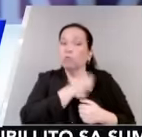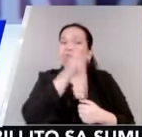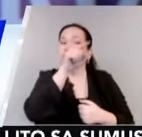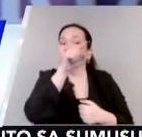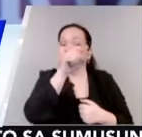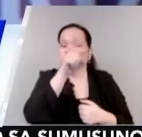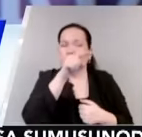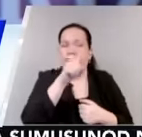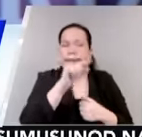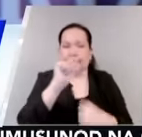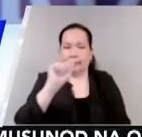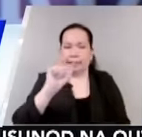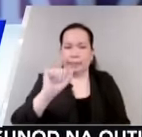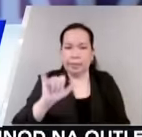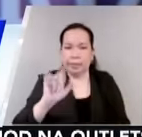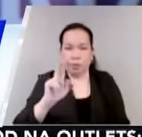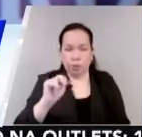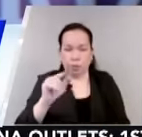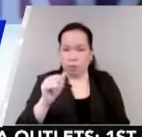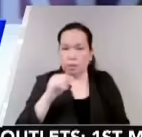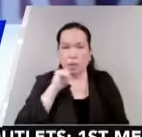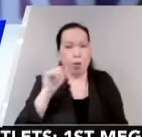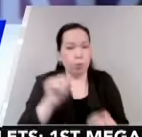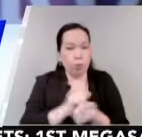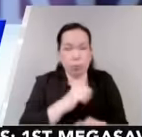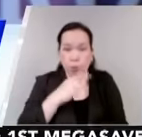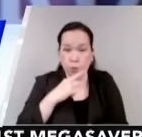hindi maubusan ng fuel.